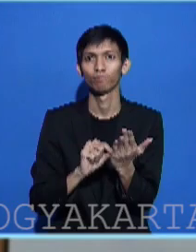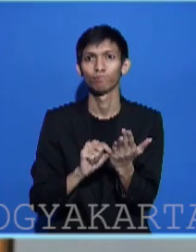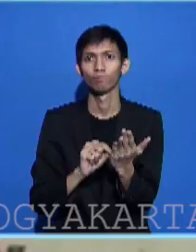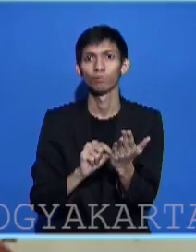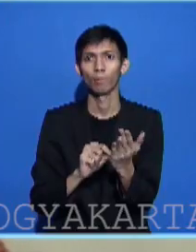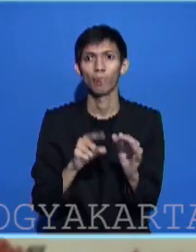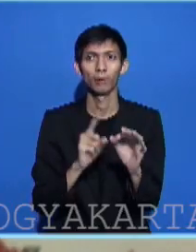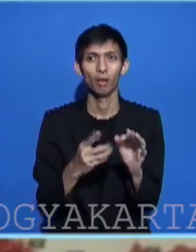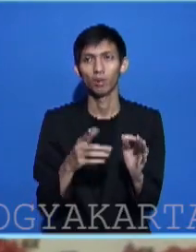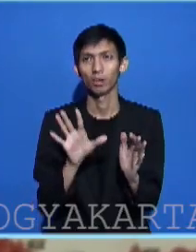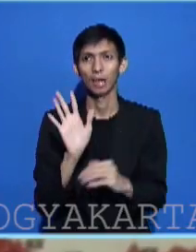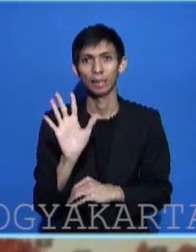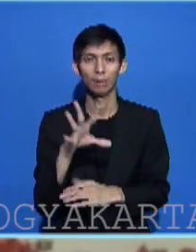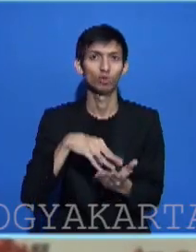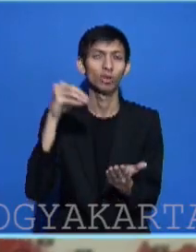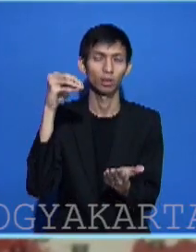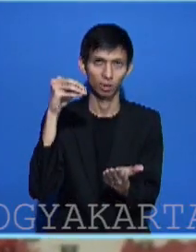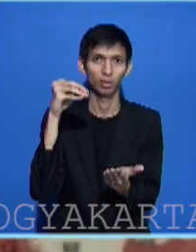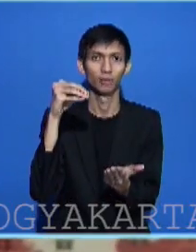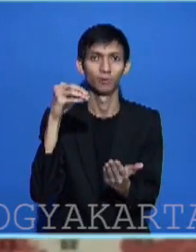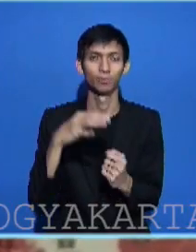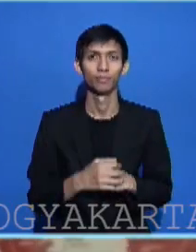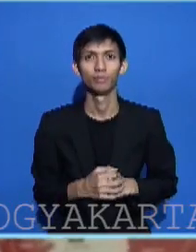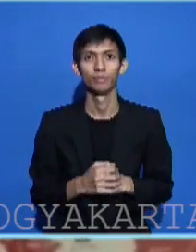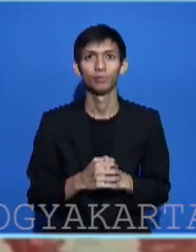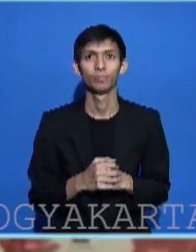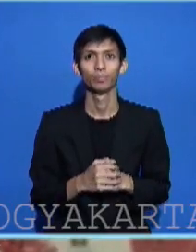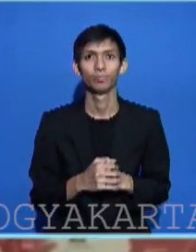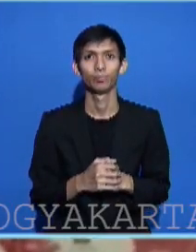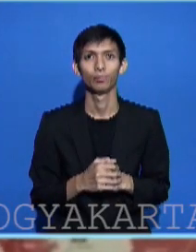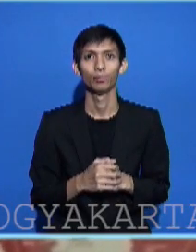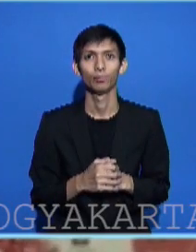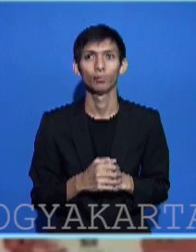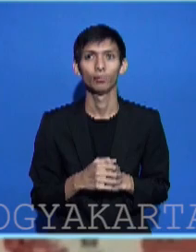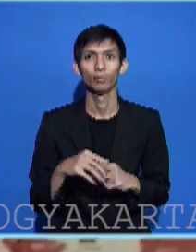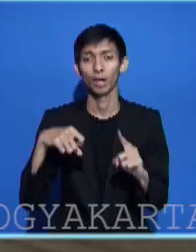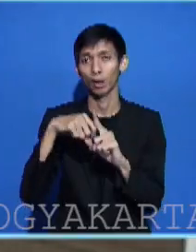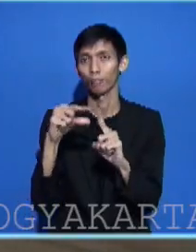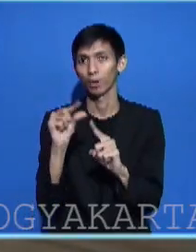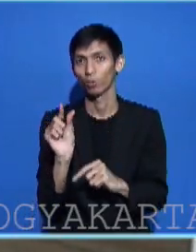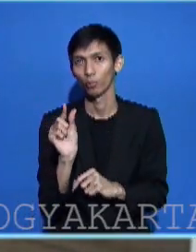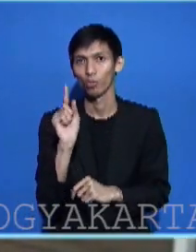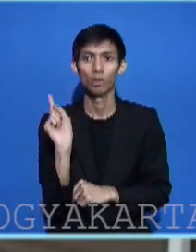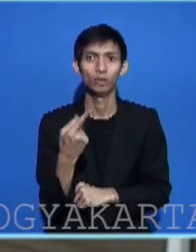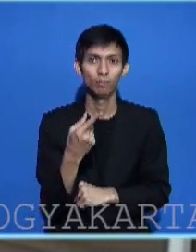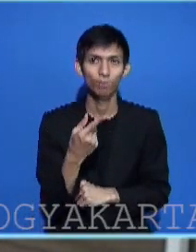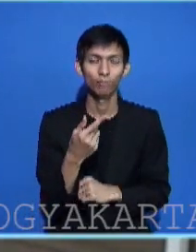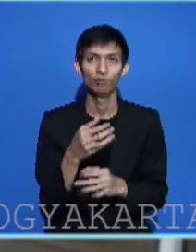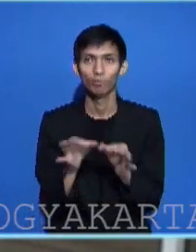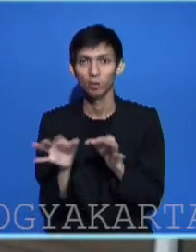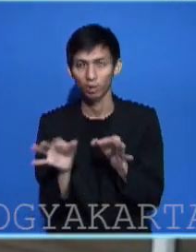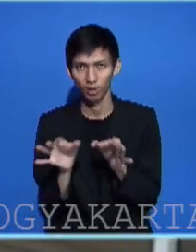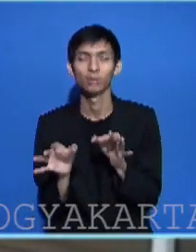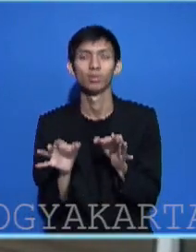pencalonan KPU kota Yogyakarta akan terus berkoordinasi dengan instansi terkait guna memfasilitasi bakal